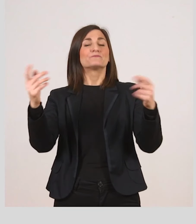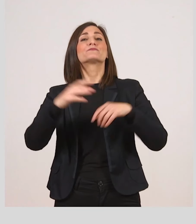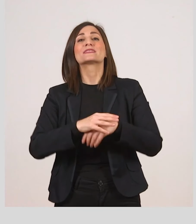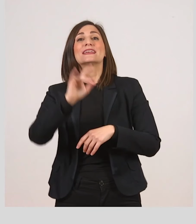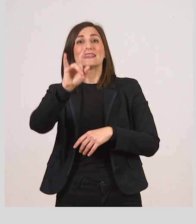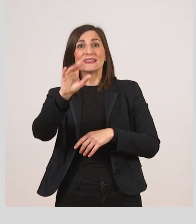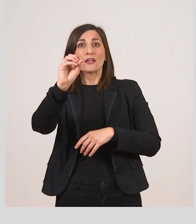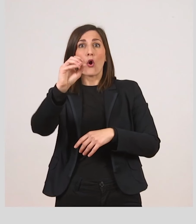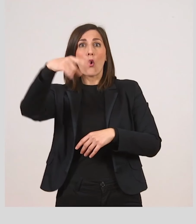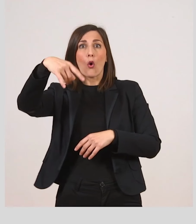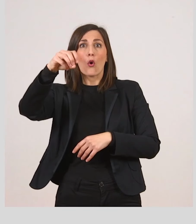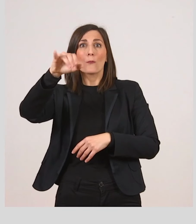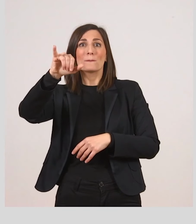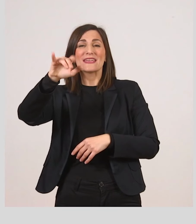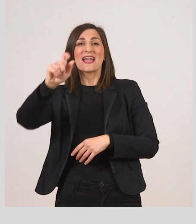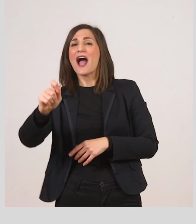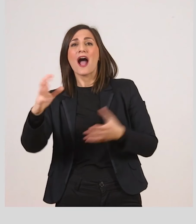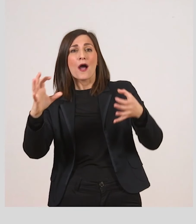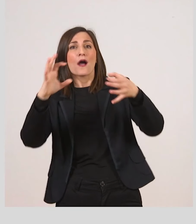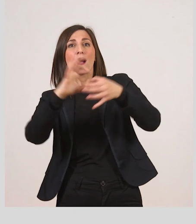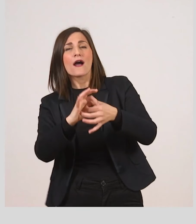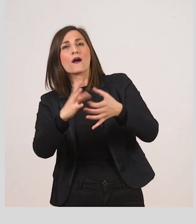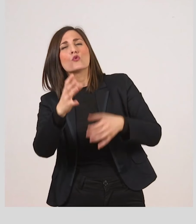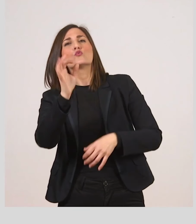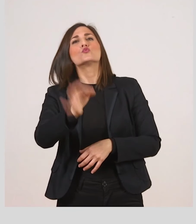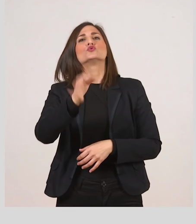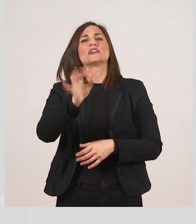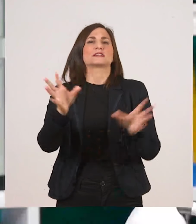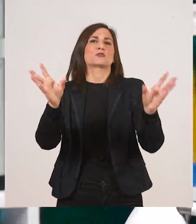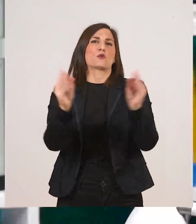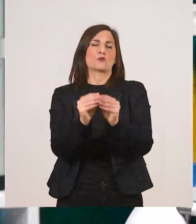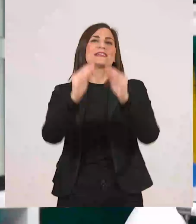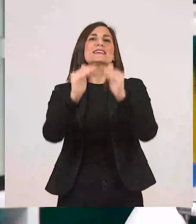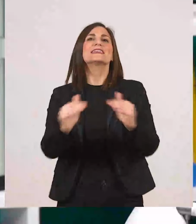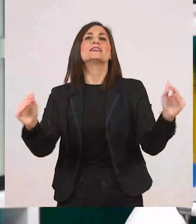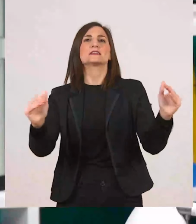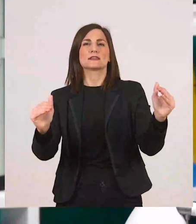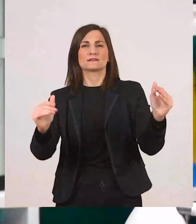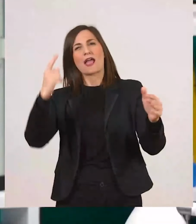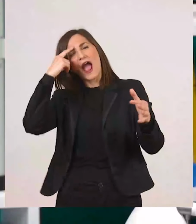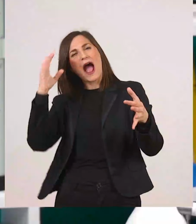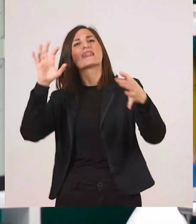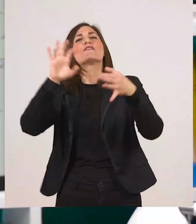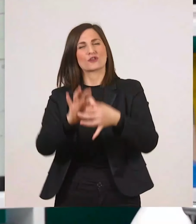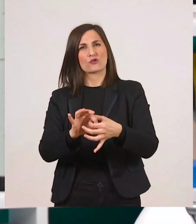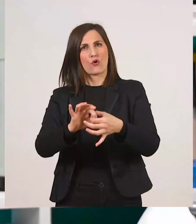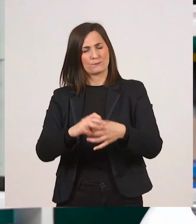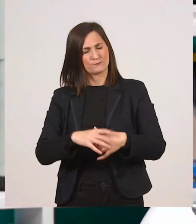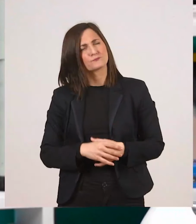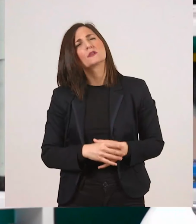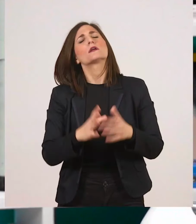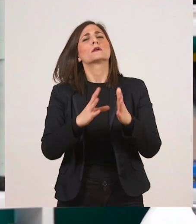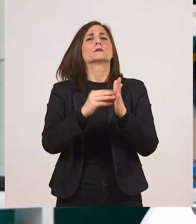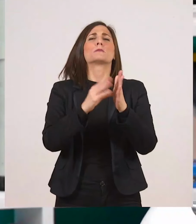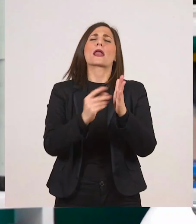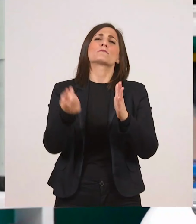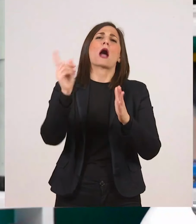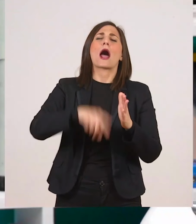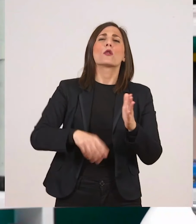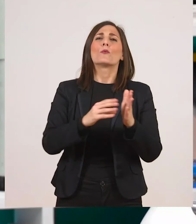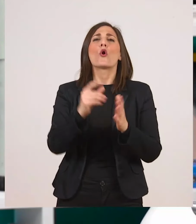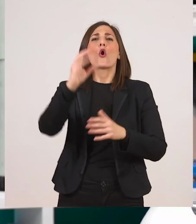αναφέρεται στο ουσιαστικό την Ειρήνη. Εξηγεί δηλαδή, αναφέρεται. Εύκολο. Για να δούμε και τα άλλα που είπα. Όποιος, όποια, όποιο, όσο, όσο,